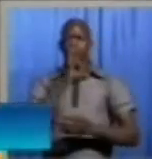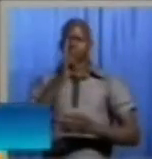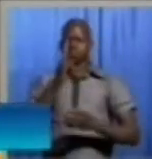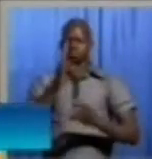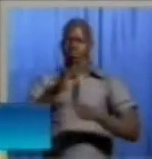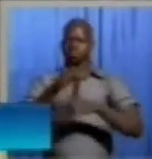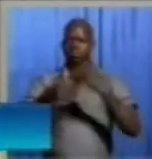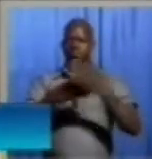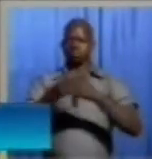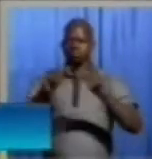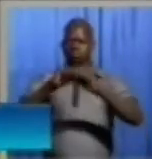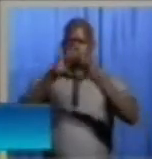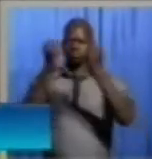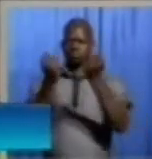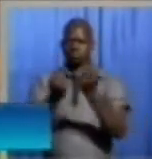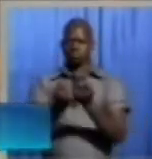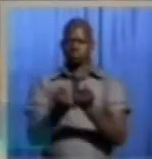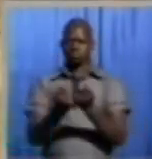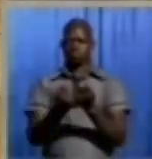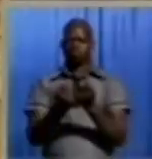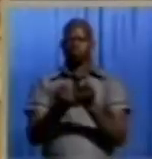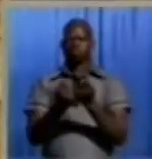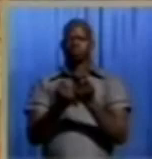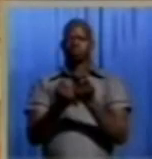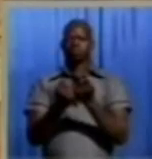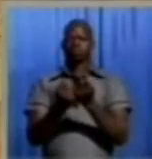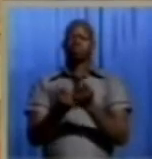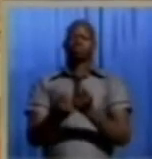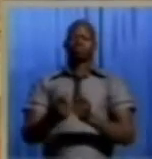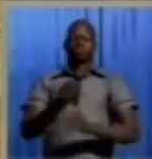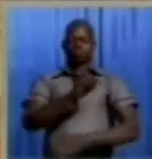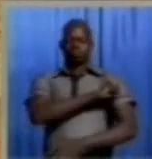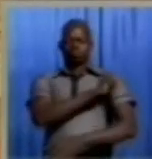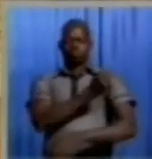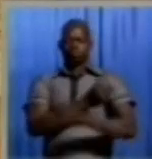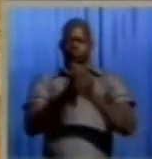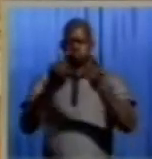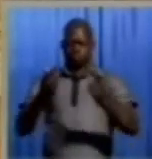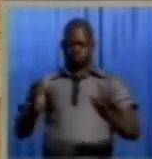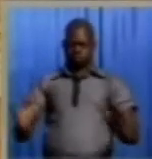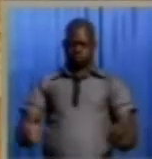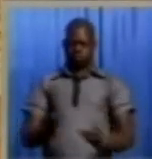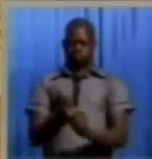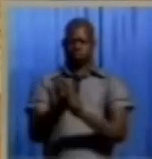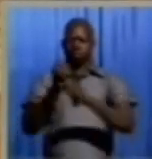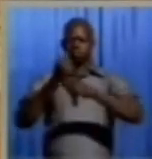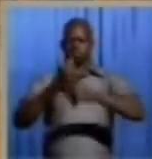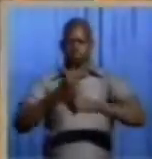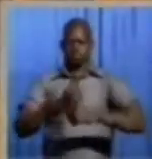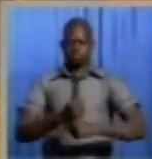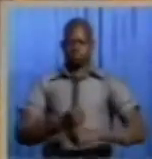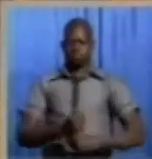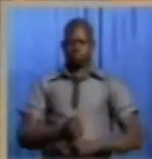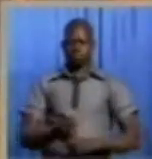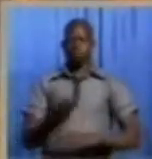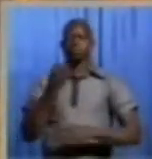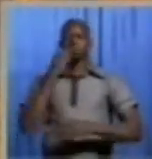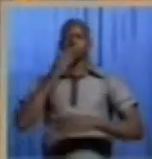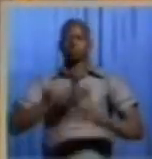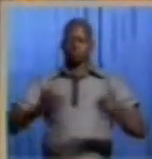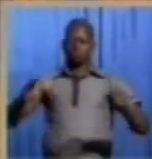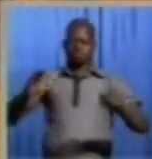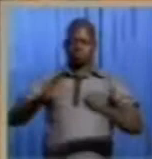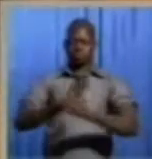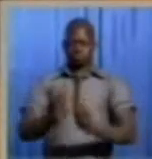troupes. Voilà. Les autorités locales ont salué cette initiative. Elles ont promis apporter